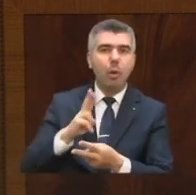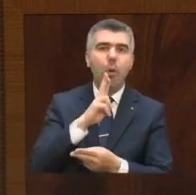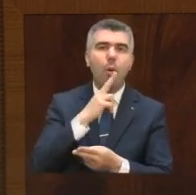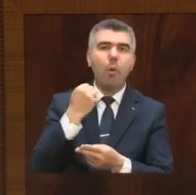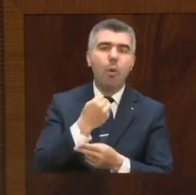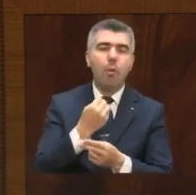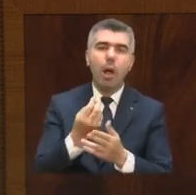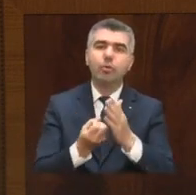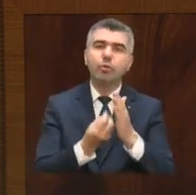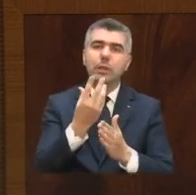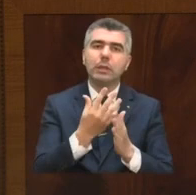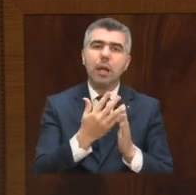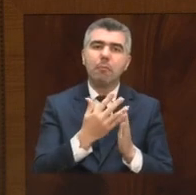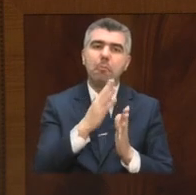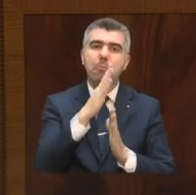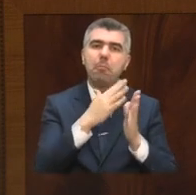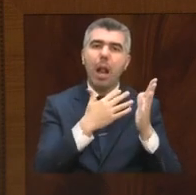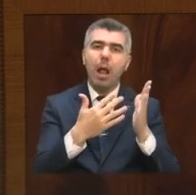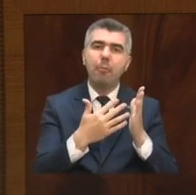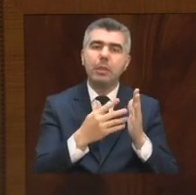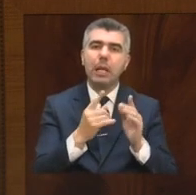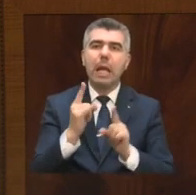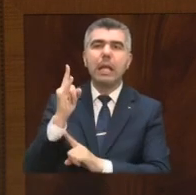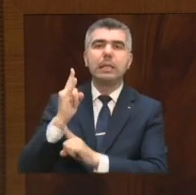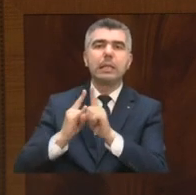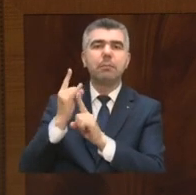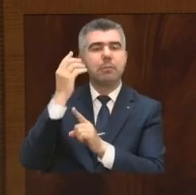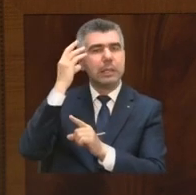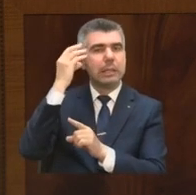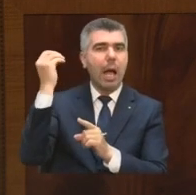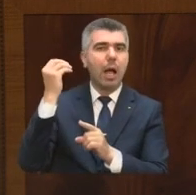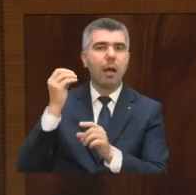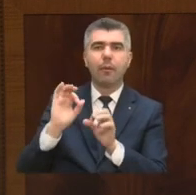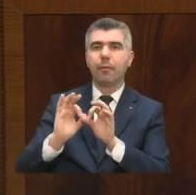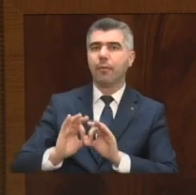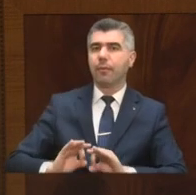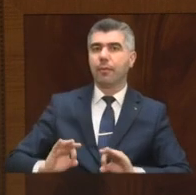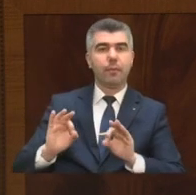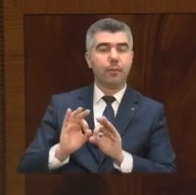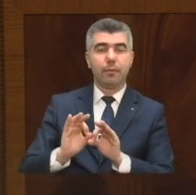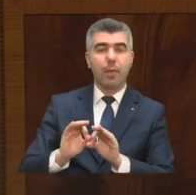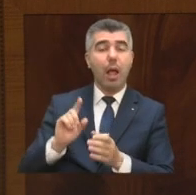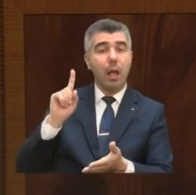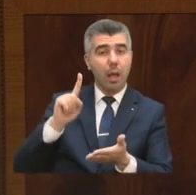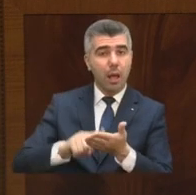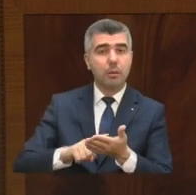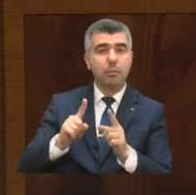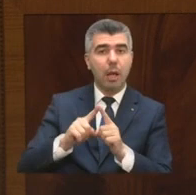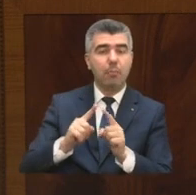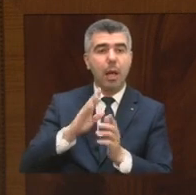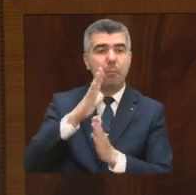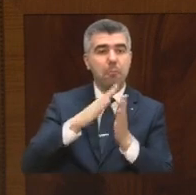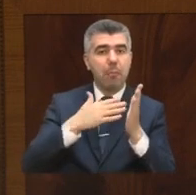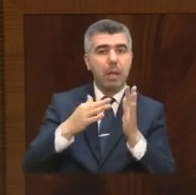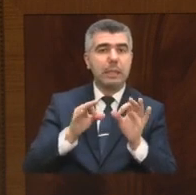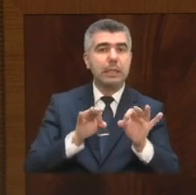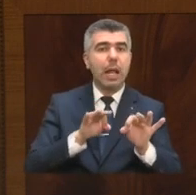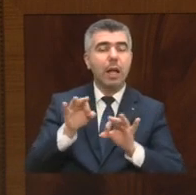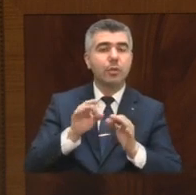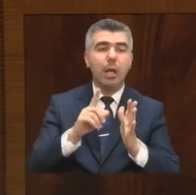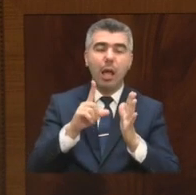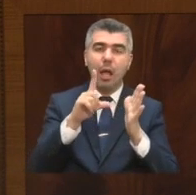جديد متجاهله البرامج السابقه ودعا الى تحويل الرؤيه الاستراتيجيه الى اطار قانوني